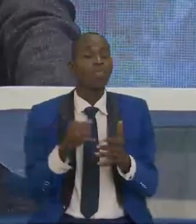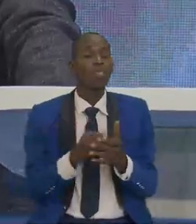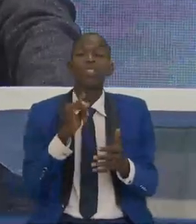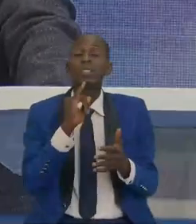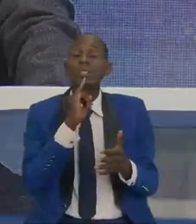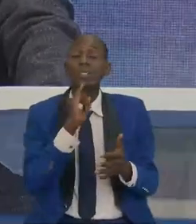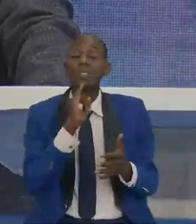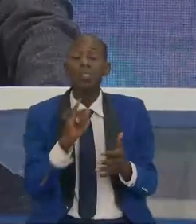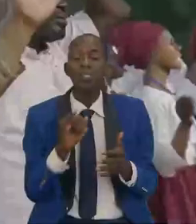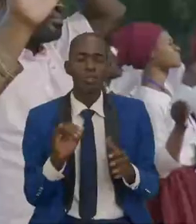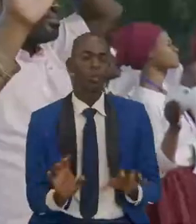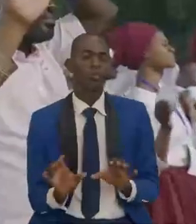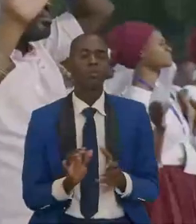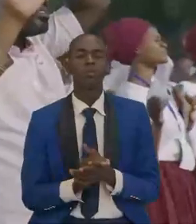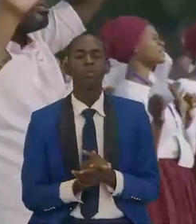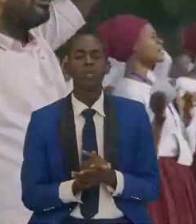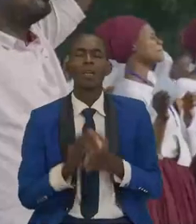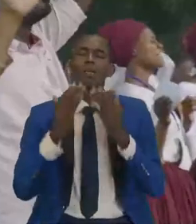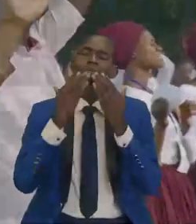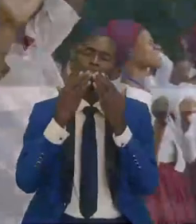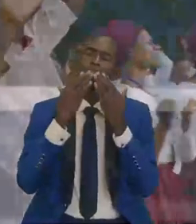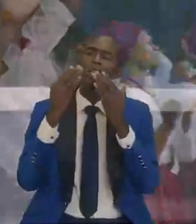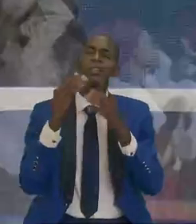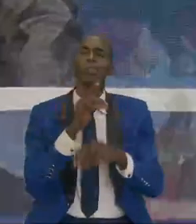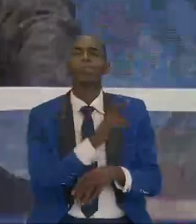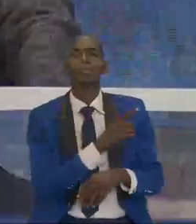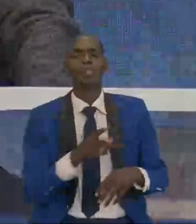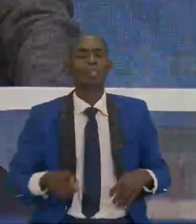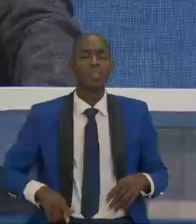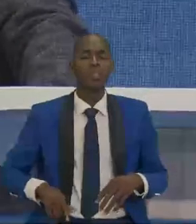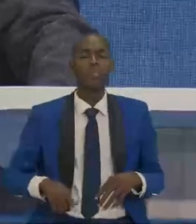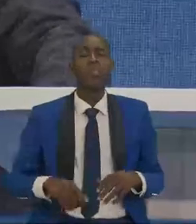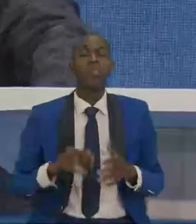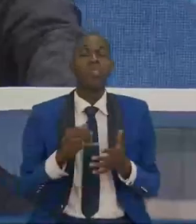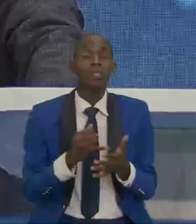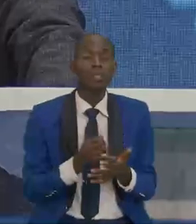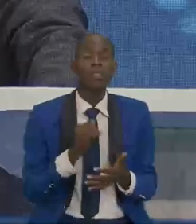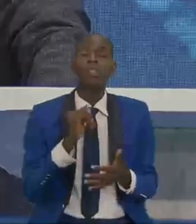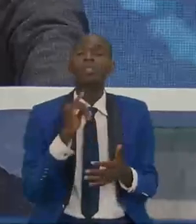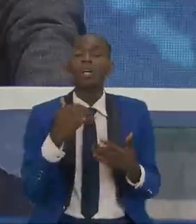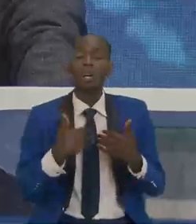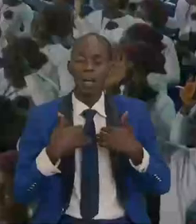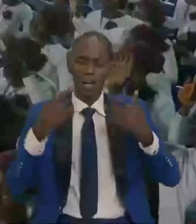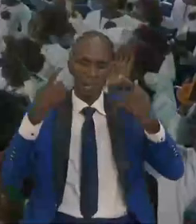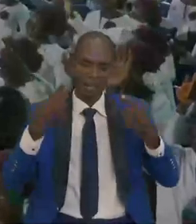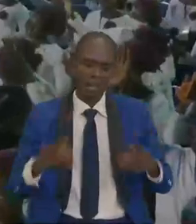Merci Seigneur. C'est fait. Merci Seigneur.